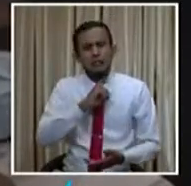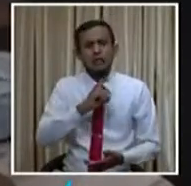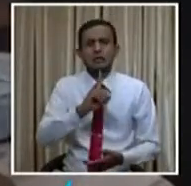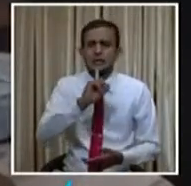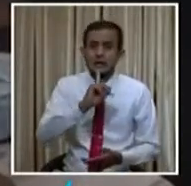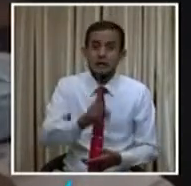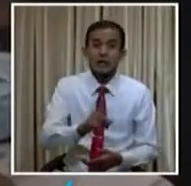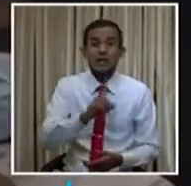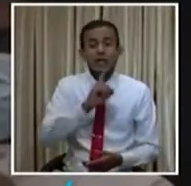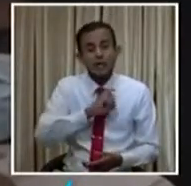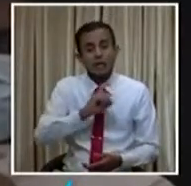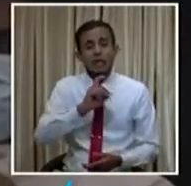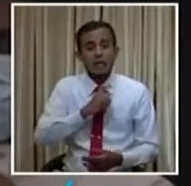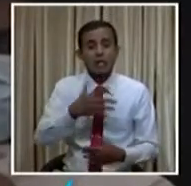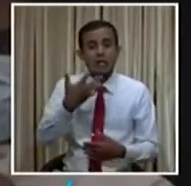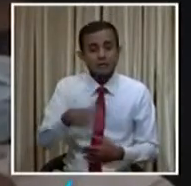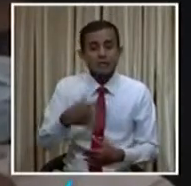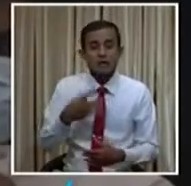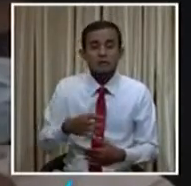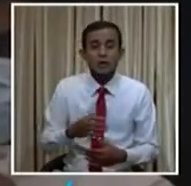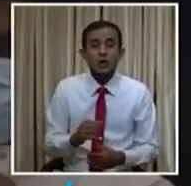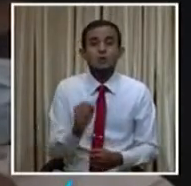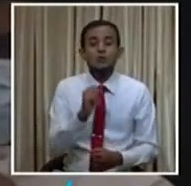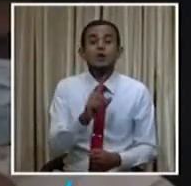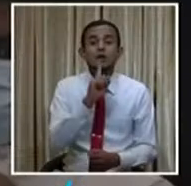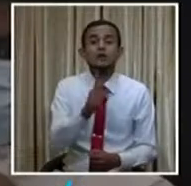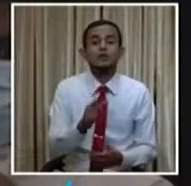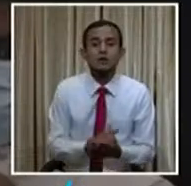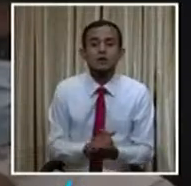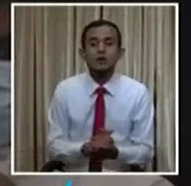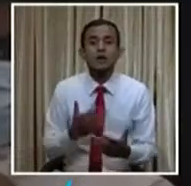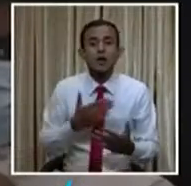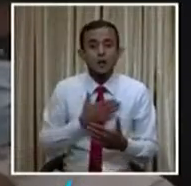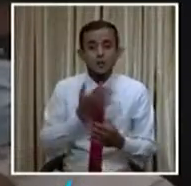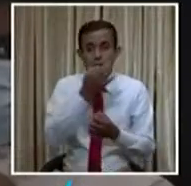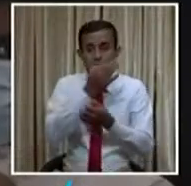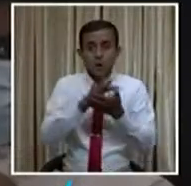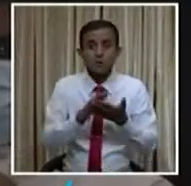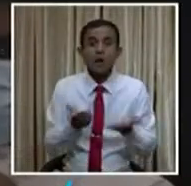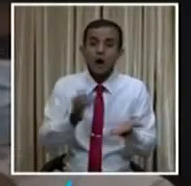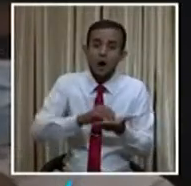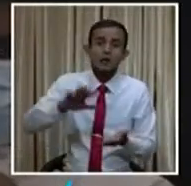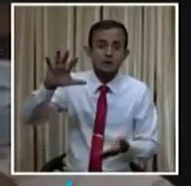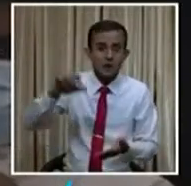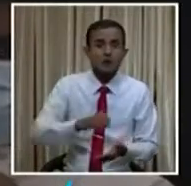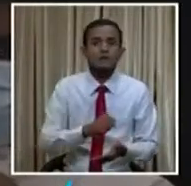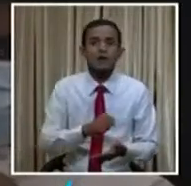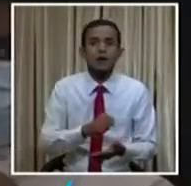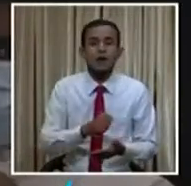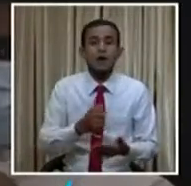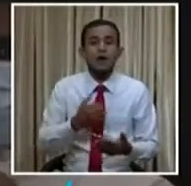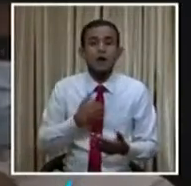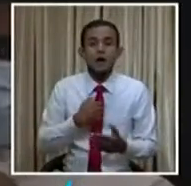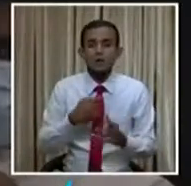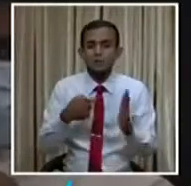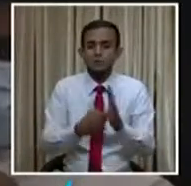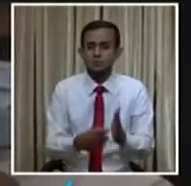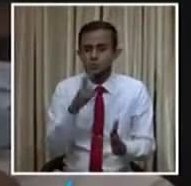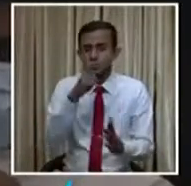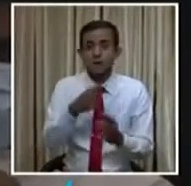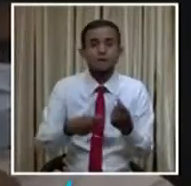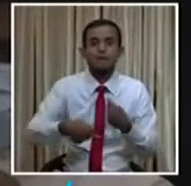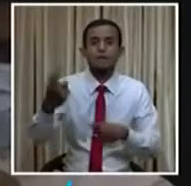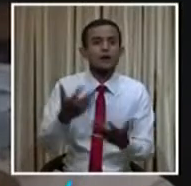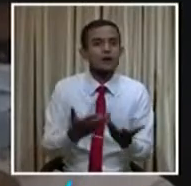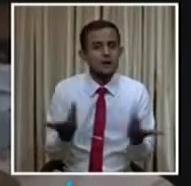හැදෙනකන් කෑ ගැහුවා මොනවා කියලාද අපි හම්බන්තොට ආපහු ගන්නවා අපි ඒක බින්ගලක් කාටවත් දෙන්නේ